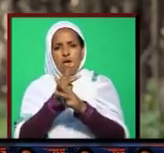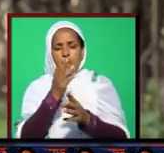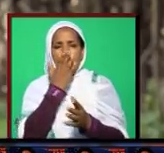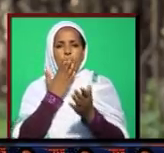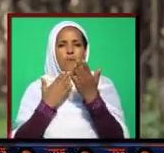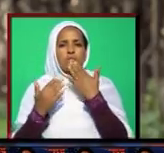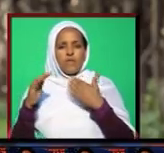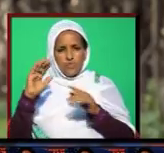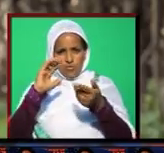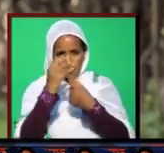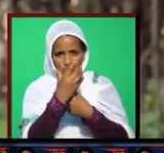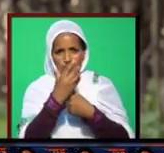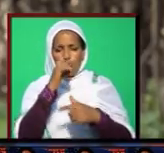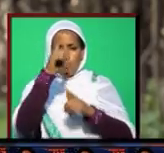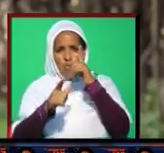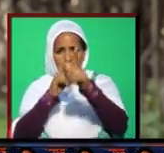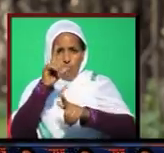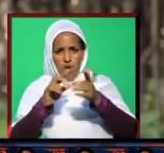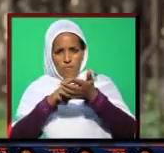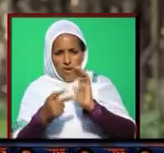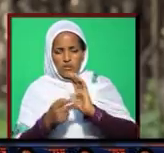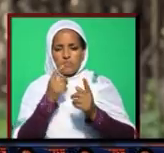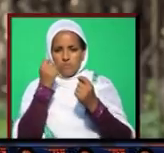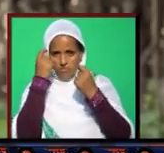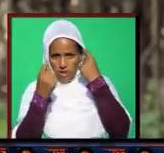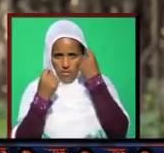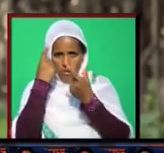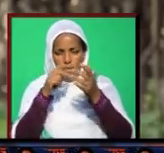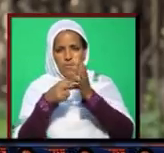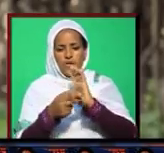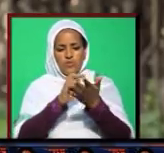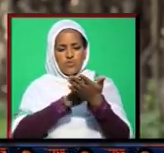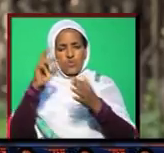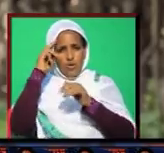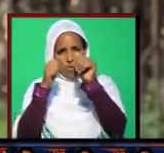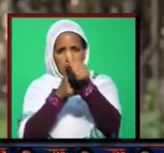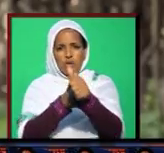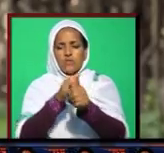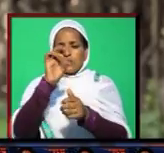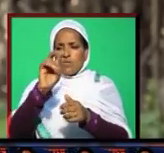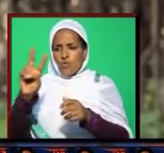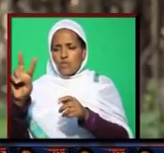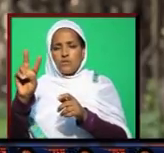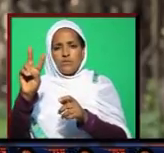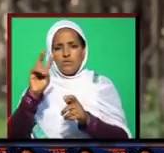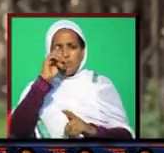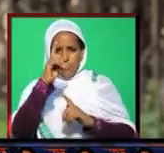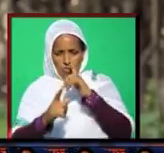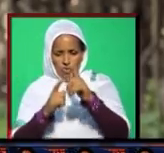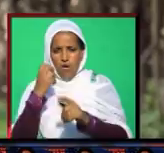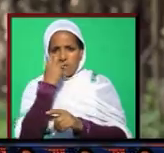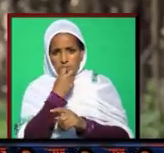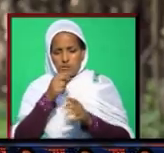ለዓለሙ ማጣፈጫ እንደሆነ፣ ቋንቋ ማለት መግባቢያ ነው። ልሳን ስንል ቅዱሳን ሐዋርያት 72 ቋንቋ ወይም